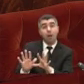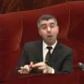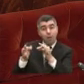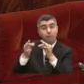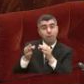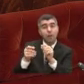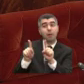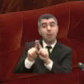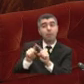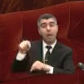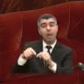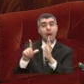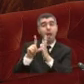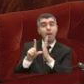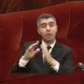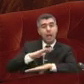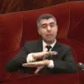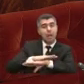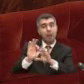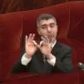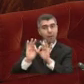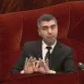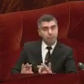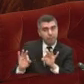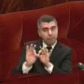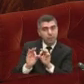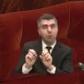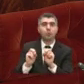إخلال صريح بالقانون أو اعتداء على حق